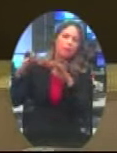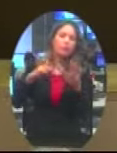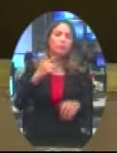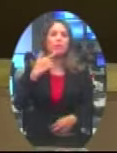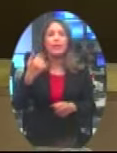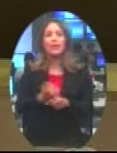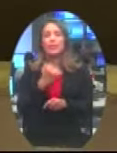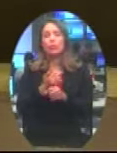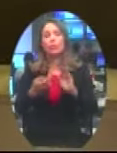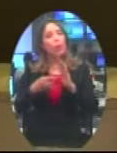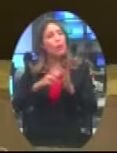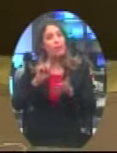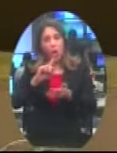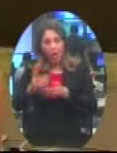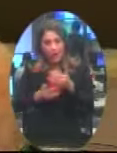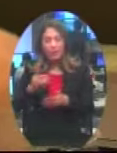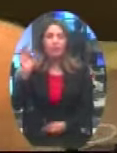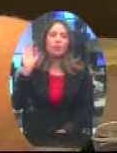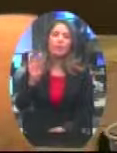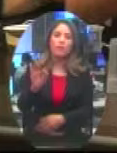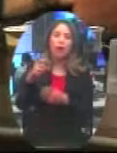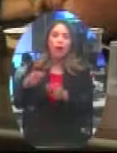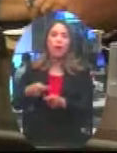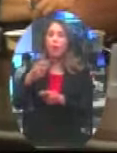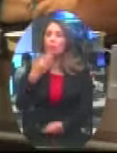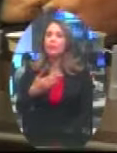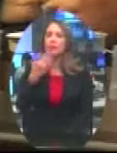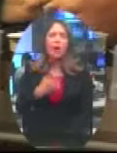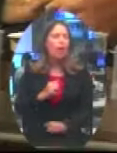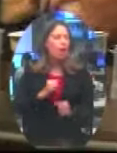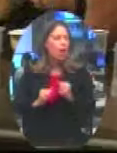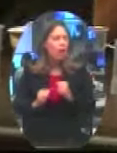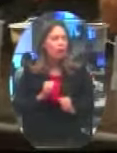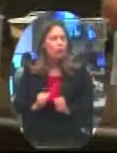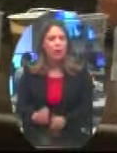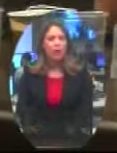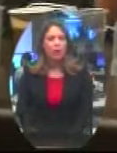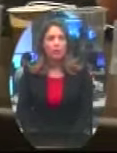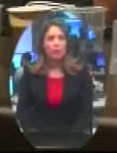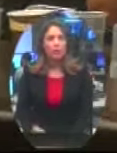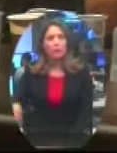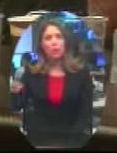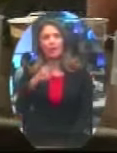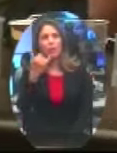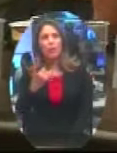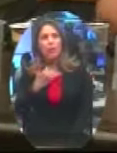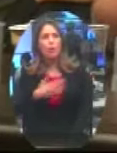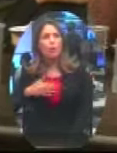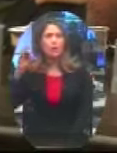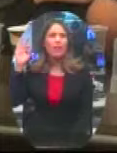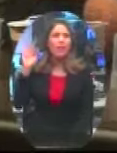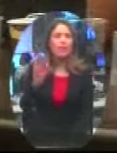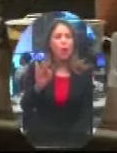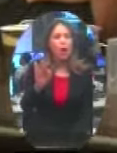הדרגתי תפגע בחקלאות המקומית בצורה אנושה. אתם באים היום לבוא לפגוע באופן ישיר